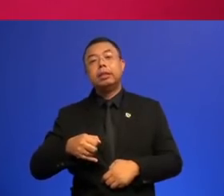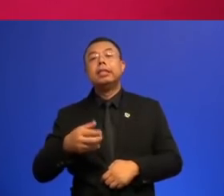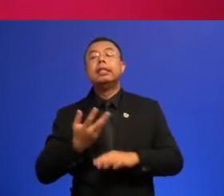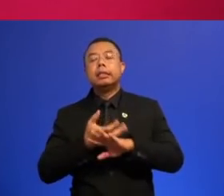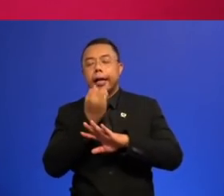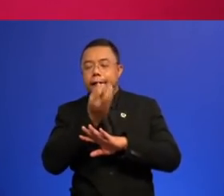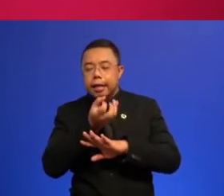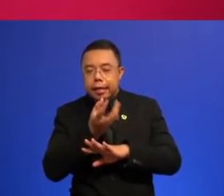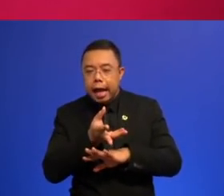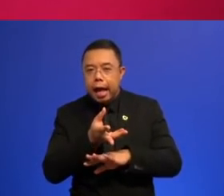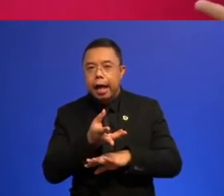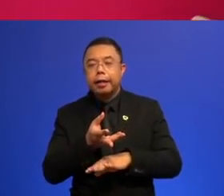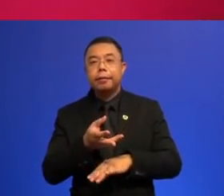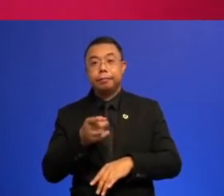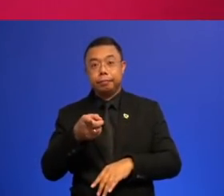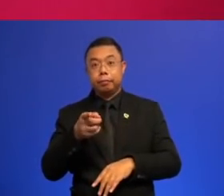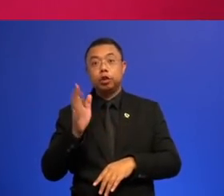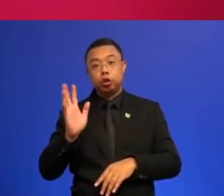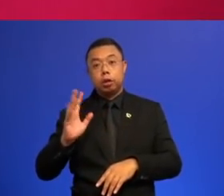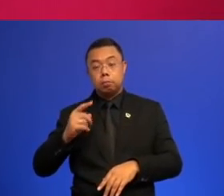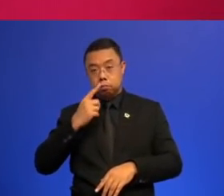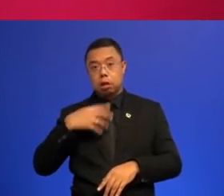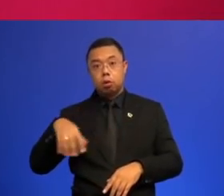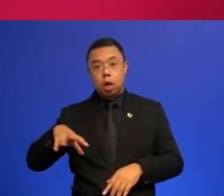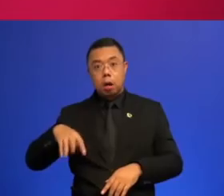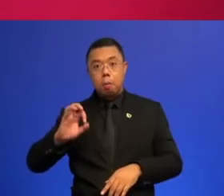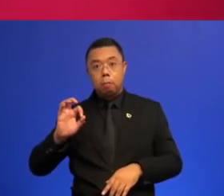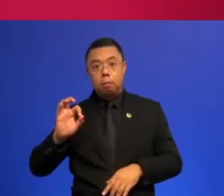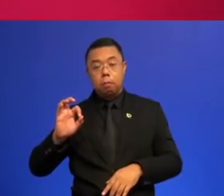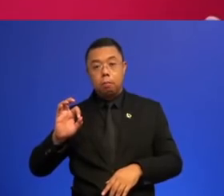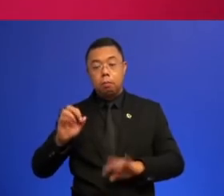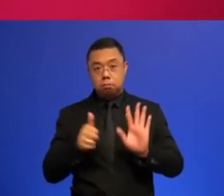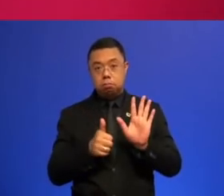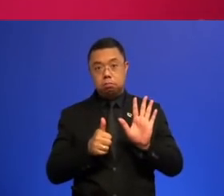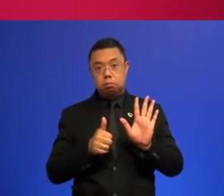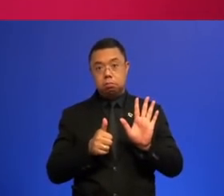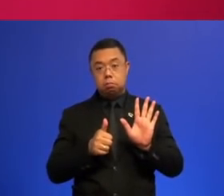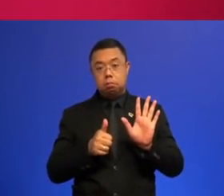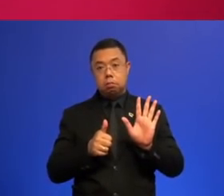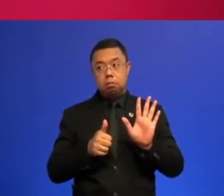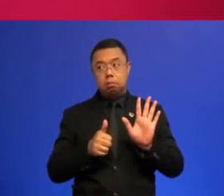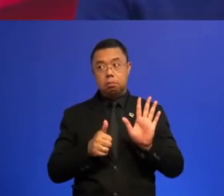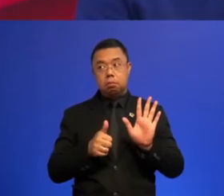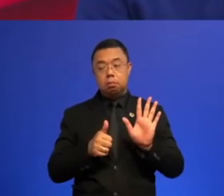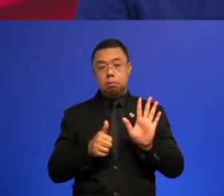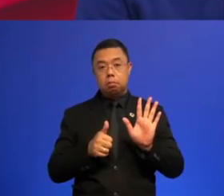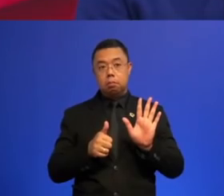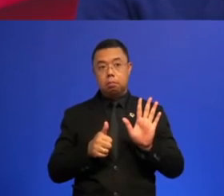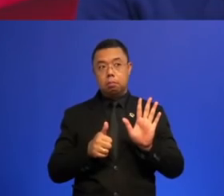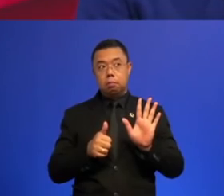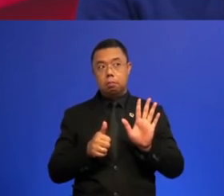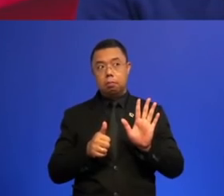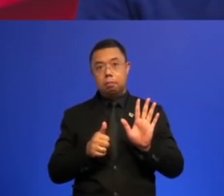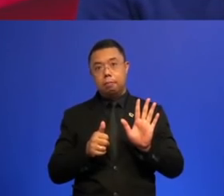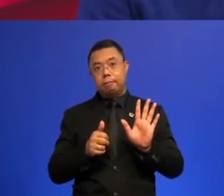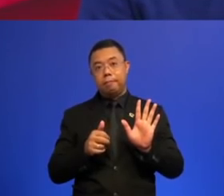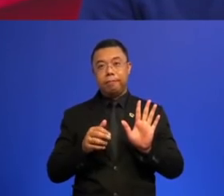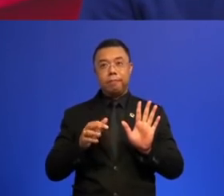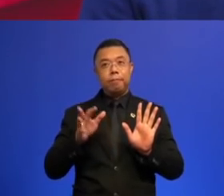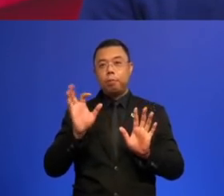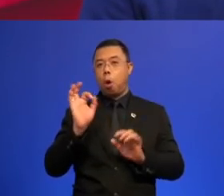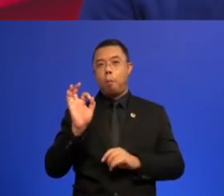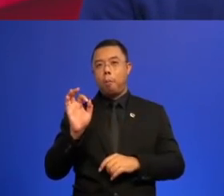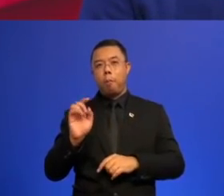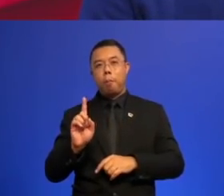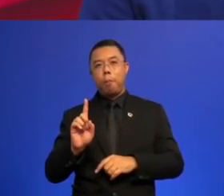Saran saya adalah si, ini sudah berkeluarga ini ya. Dia pindah, sudah tinggal di rumah lain gak nih? Kayaknya